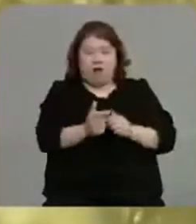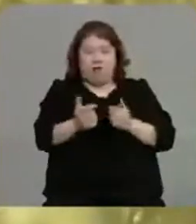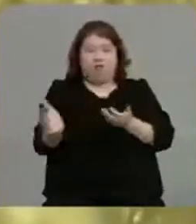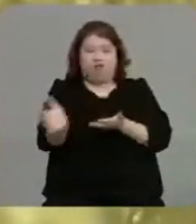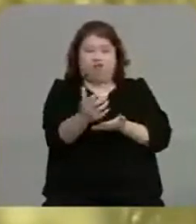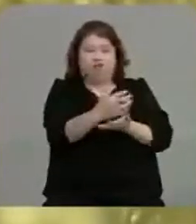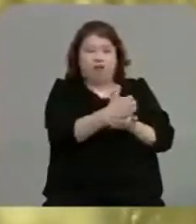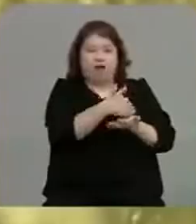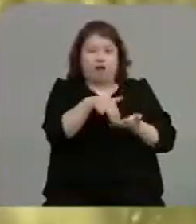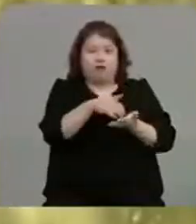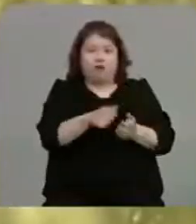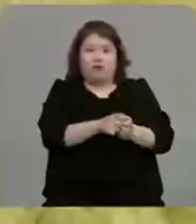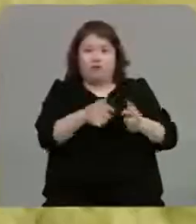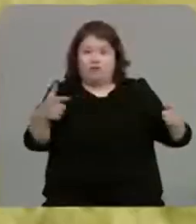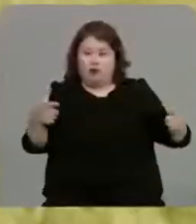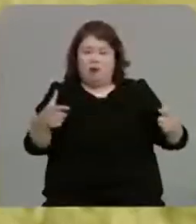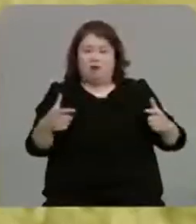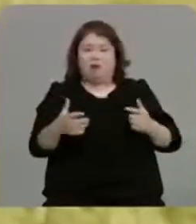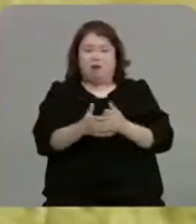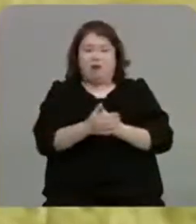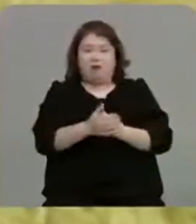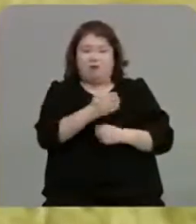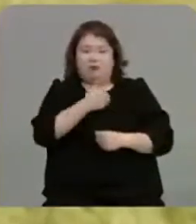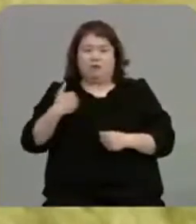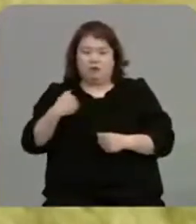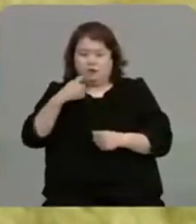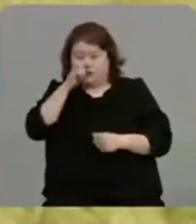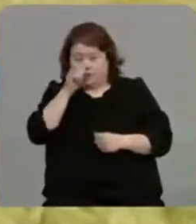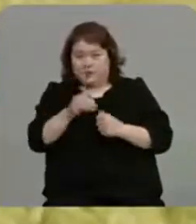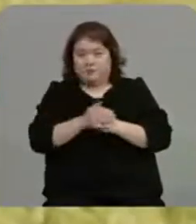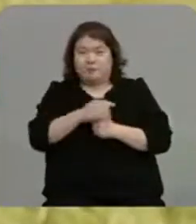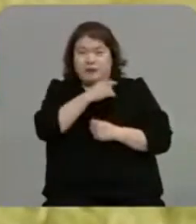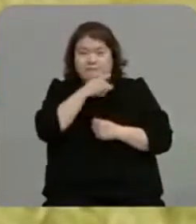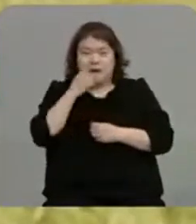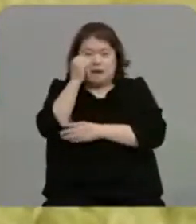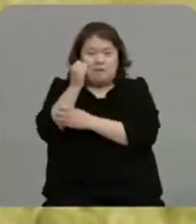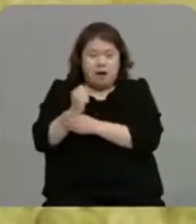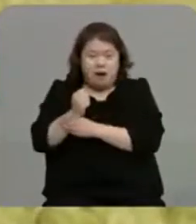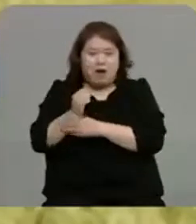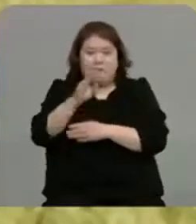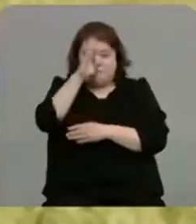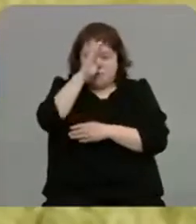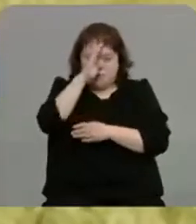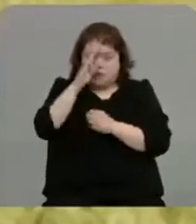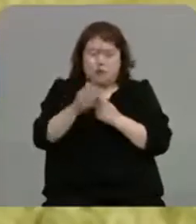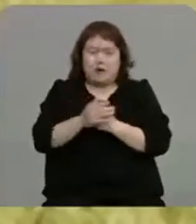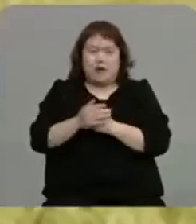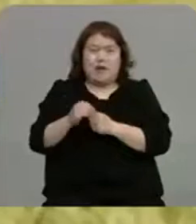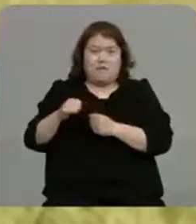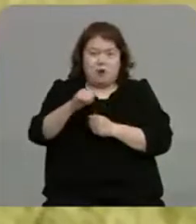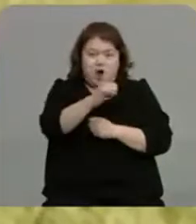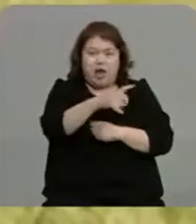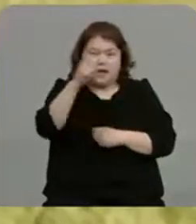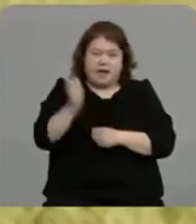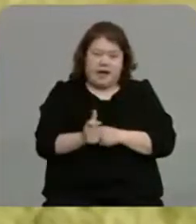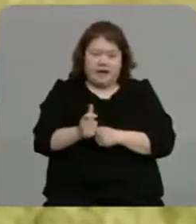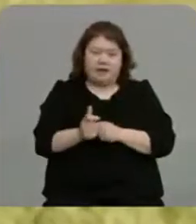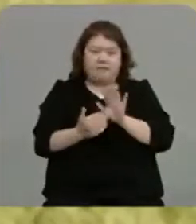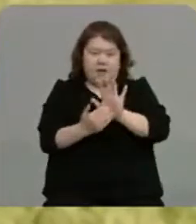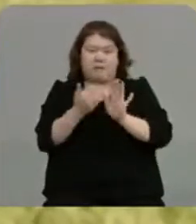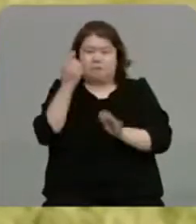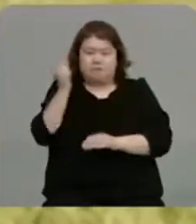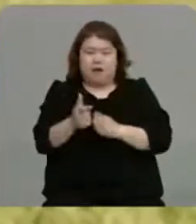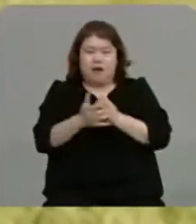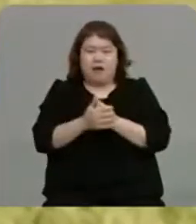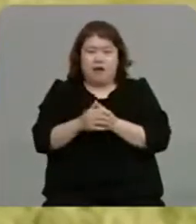농민들의 만족도가 높습니다. 붉은 곰팡이라든지 병충해에 강한 품종이고 수량량이 많다